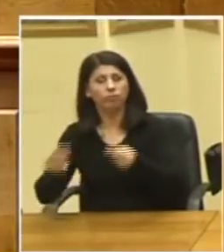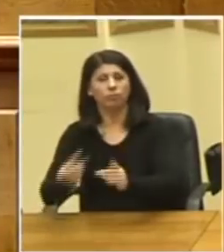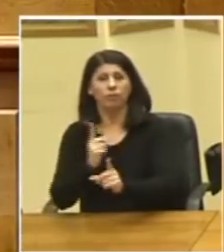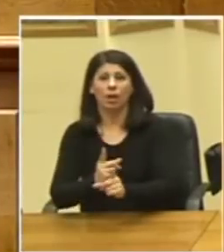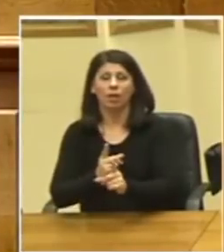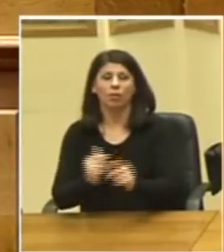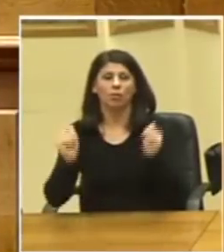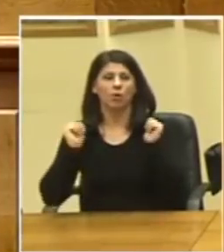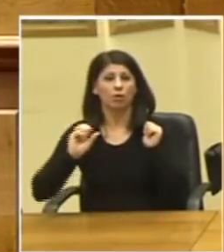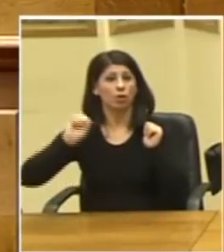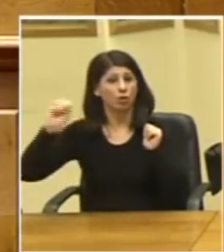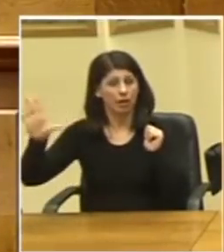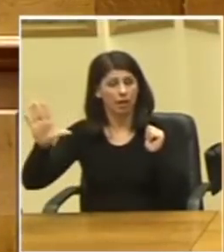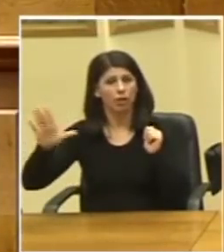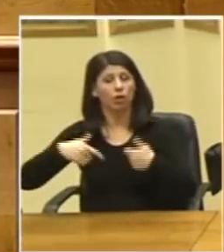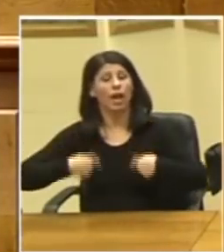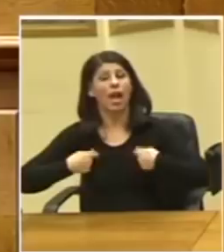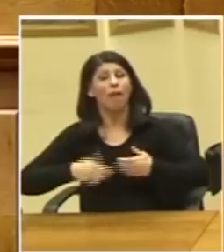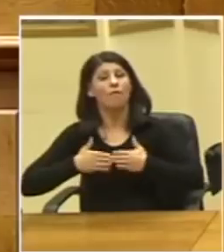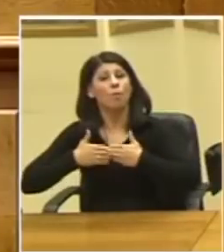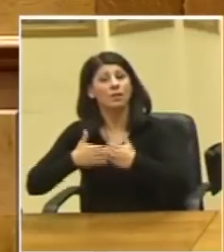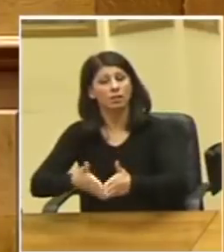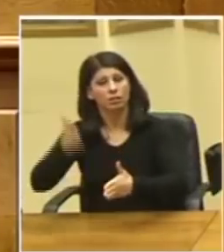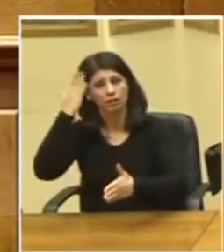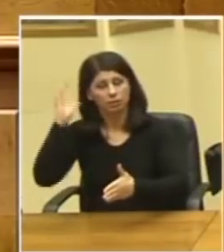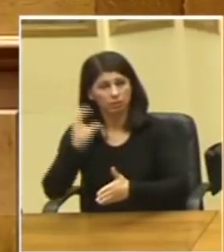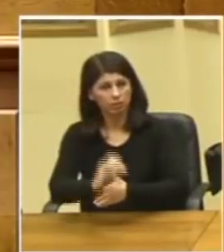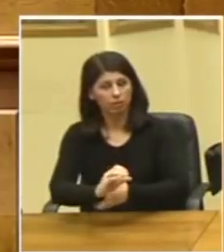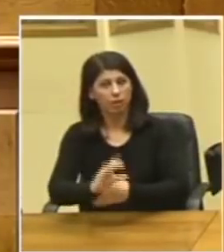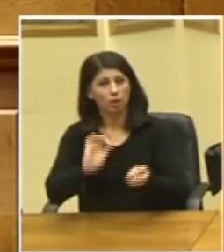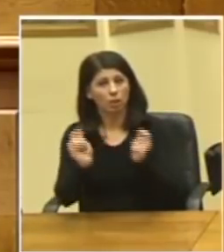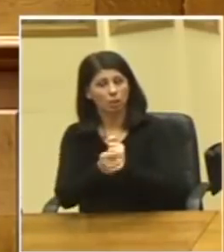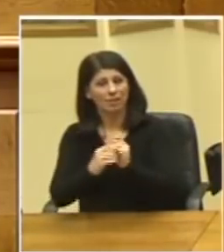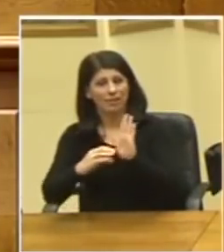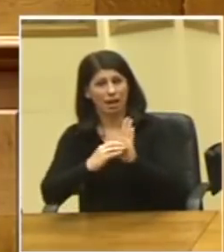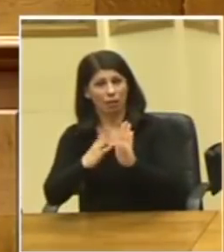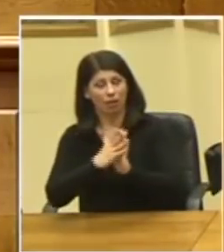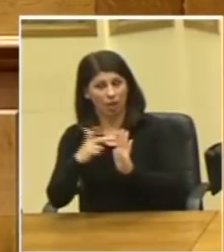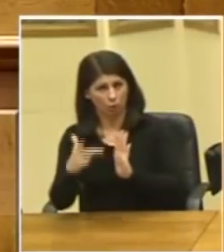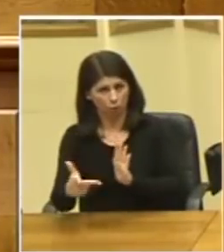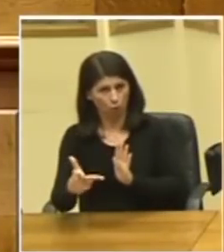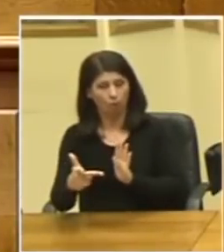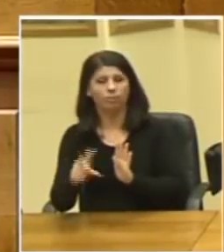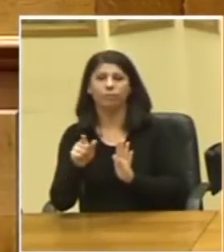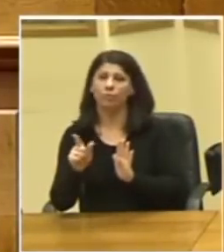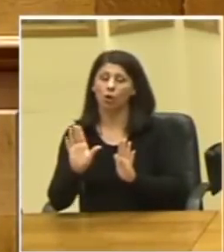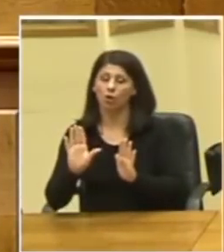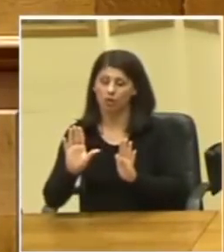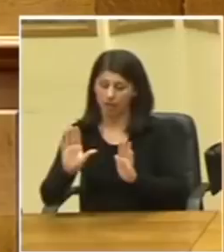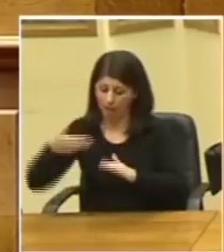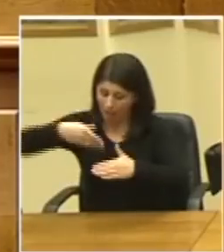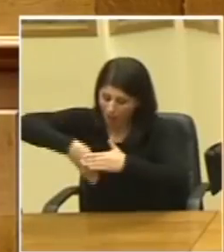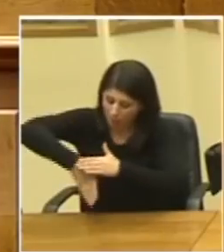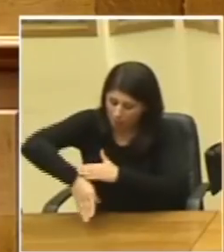προνομίων στο ξένο και το εφοπλιστικό κεφάλαιο, για την τροποποίηση του άρθρου 18 ώστε ο ορυκτός πλούτος,